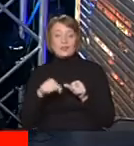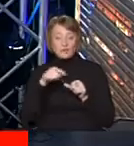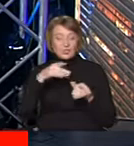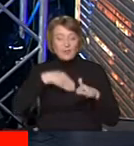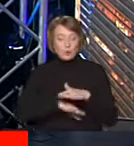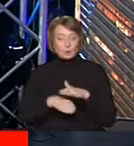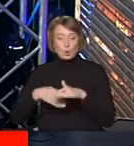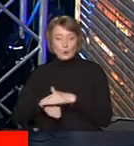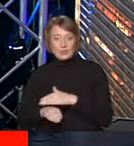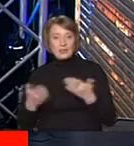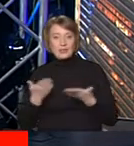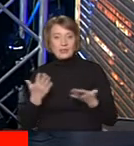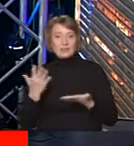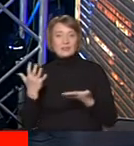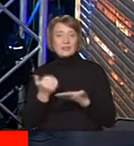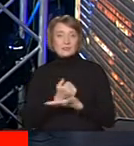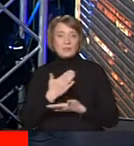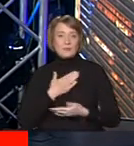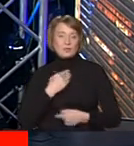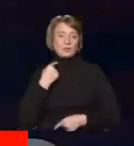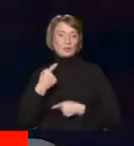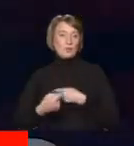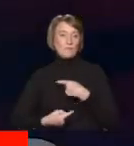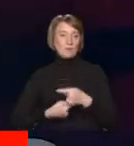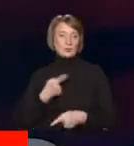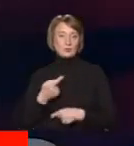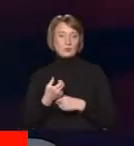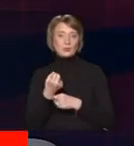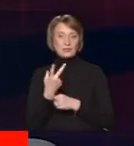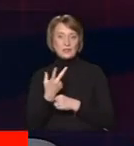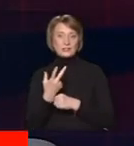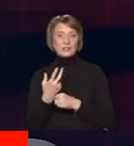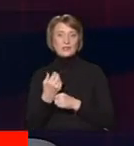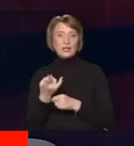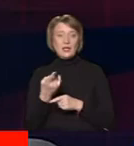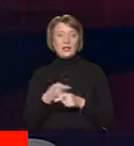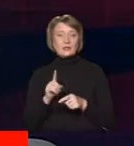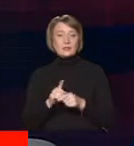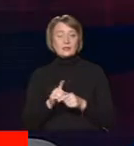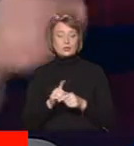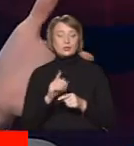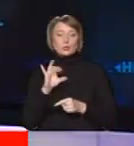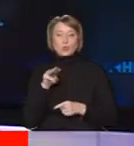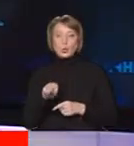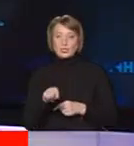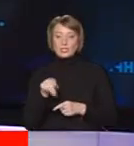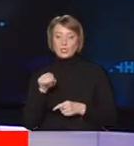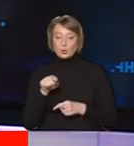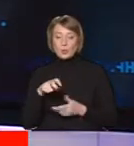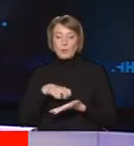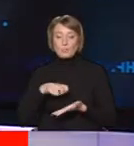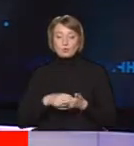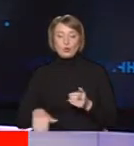які знайшли нашу спадщину 10-11-12 століття під поштовою площею. І я туди запрошую, нас в